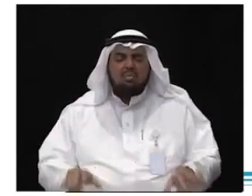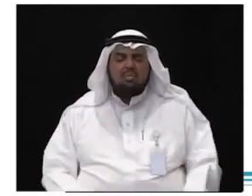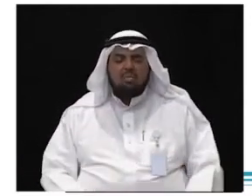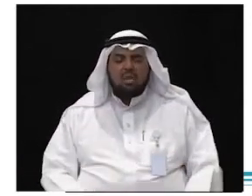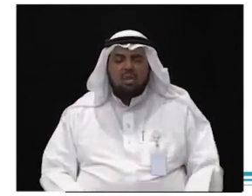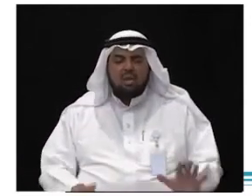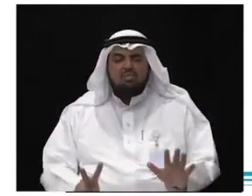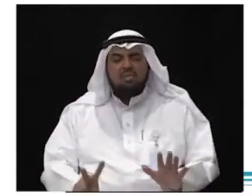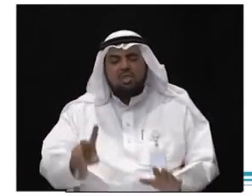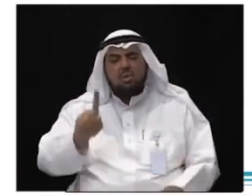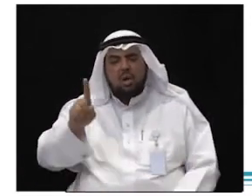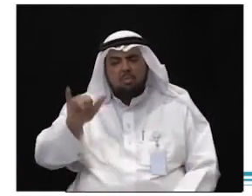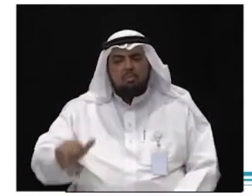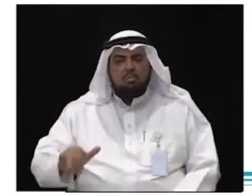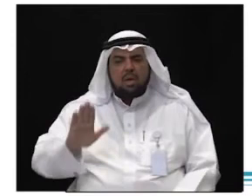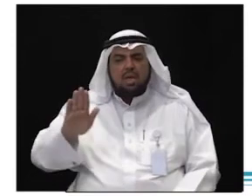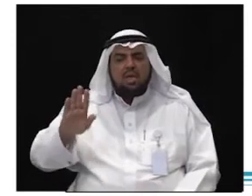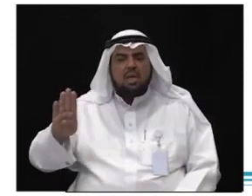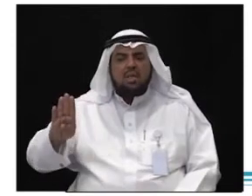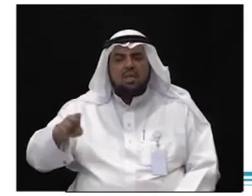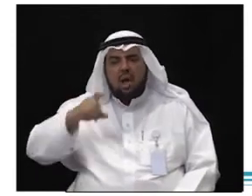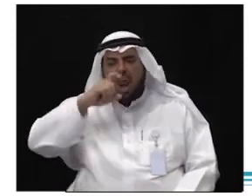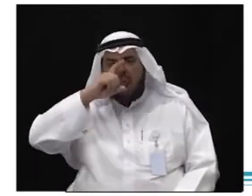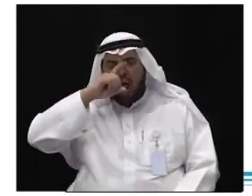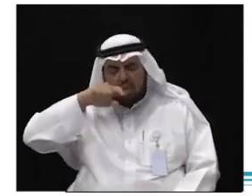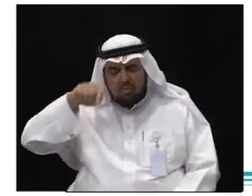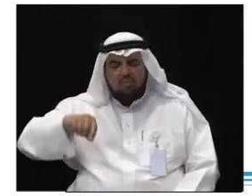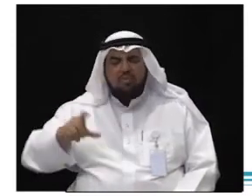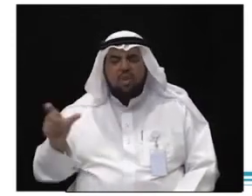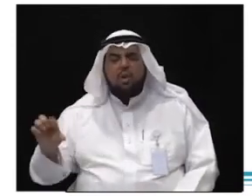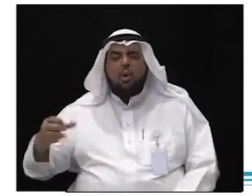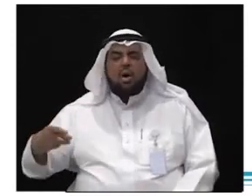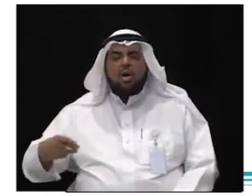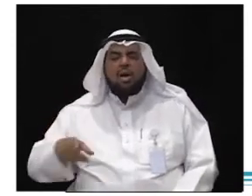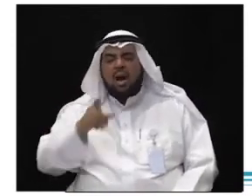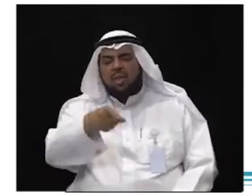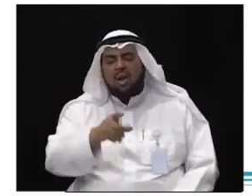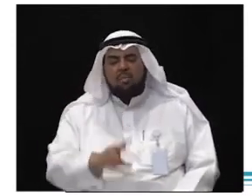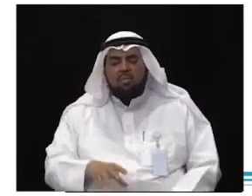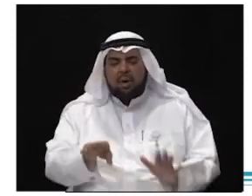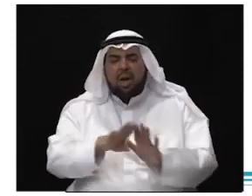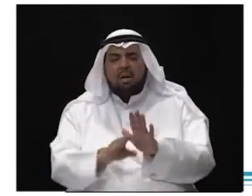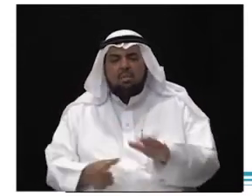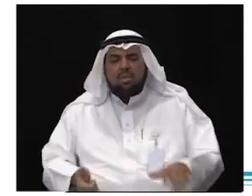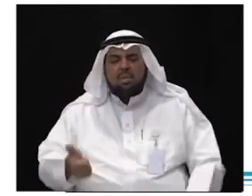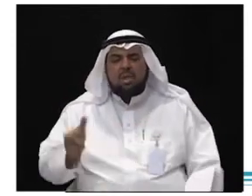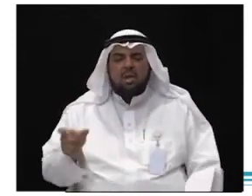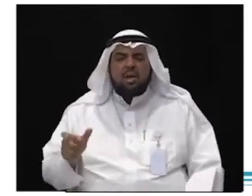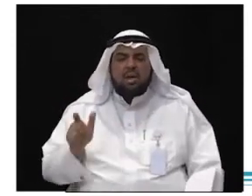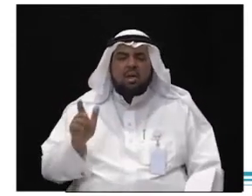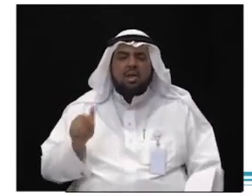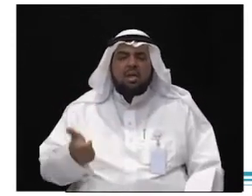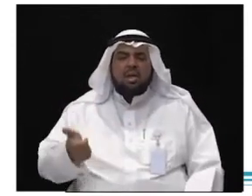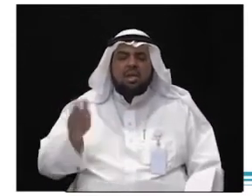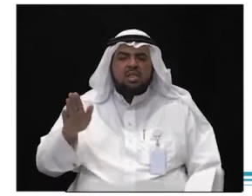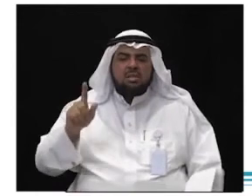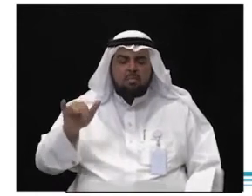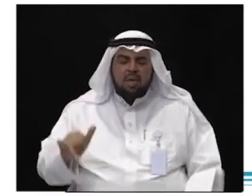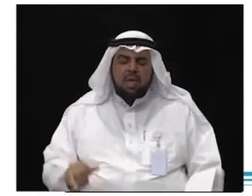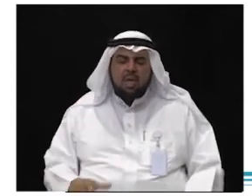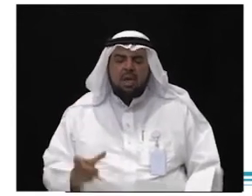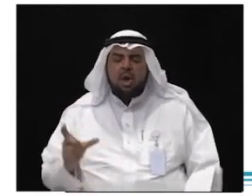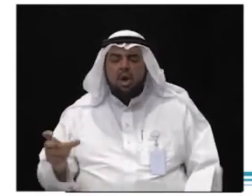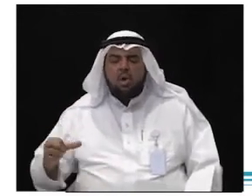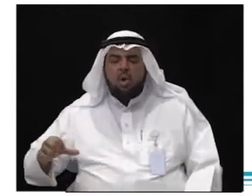كبرنامج الفيجوال بيسك الذي تم دراسته في الصف الأول الثانوي الذي كان يشترط تعريف المتغيرات كما تظهر